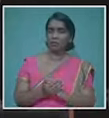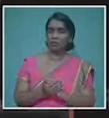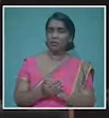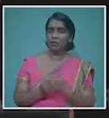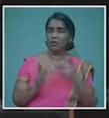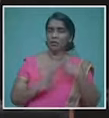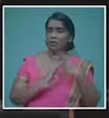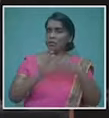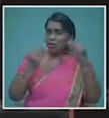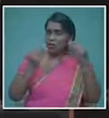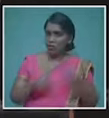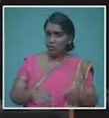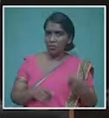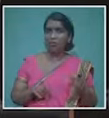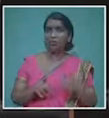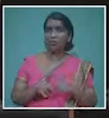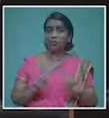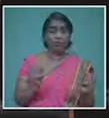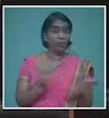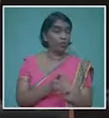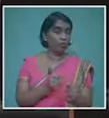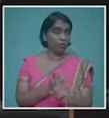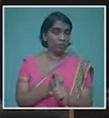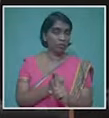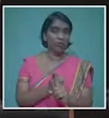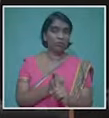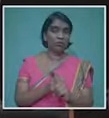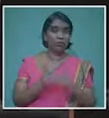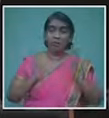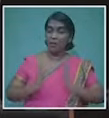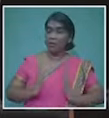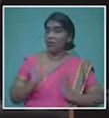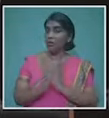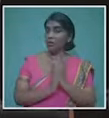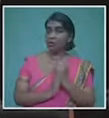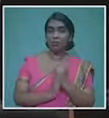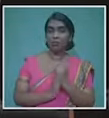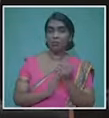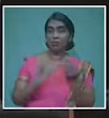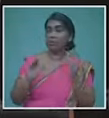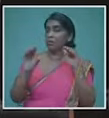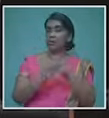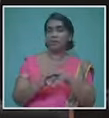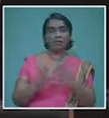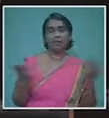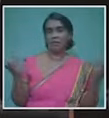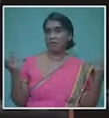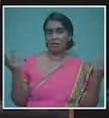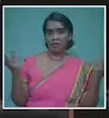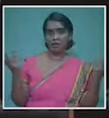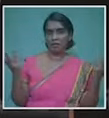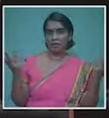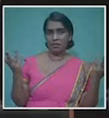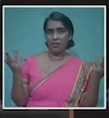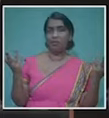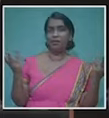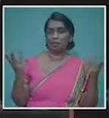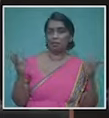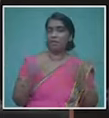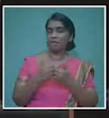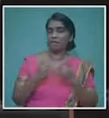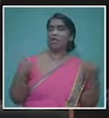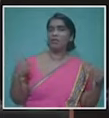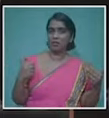อาราจิกาตัวเอตัดประชันดาตัวเอตมานุษย์หิมิกามบอลต์เอตุลเวนเน่เฮกเอกเอ็มพีเต